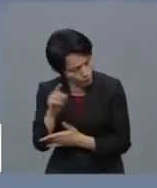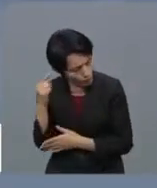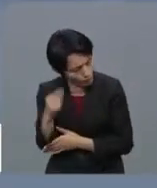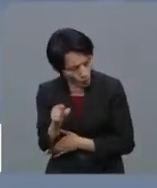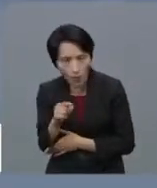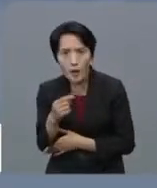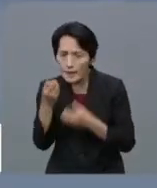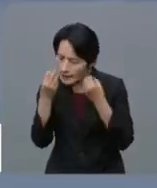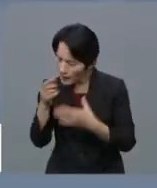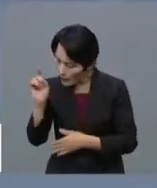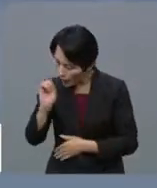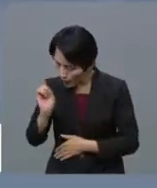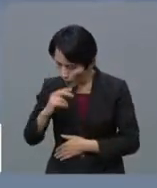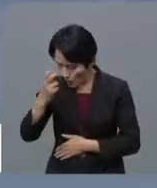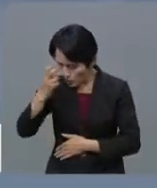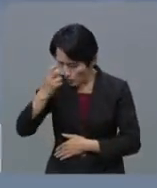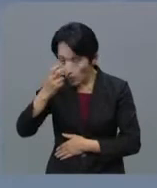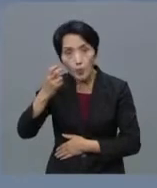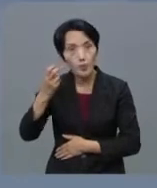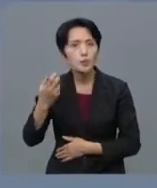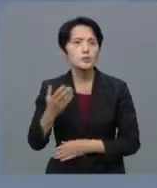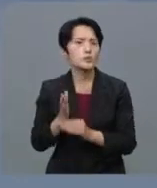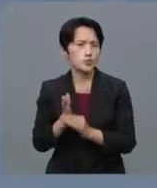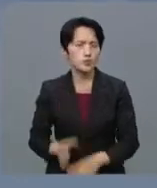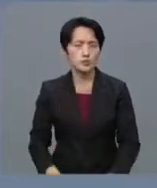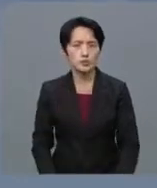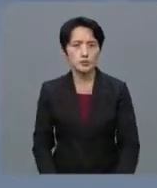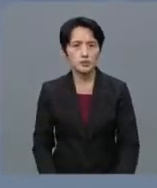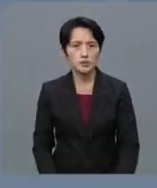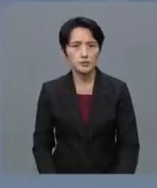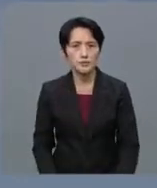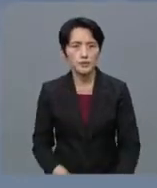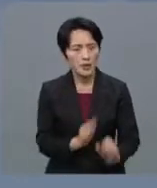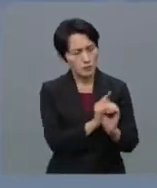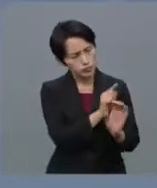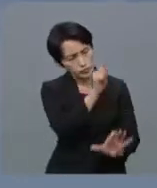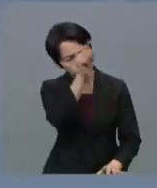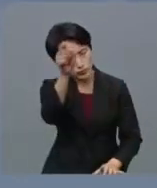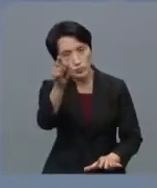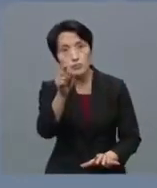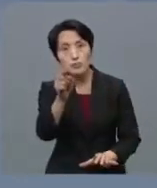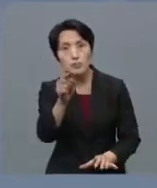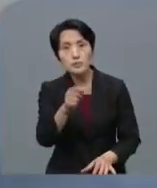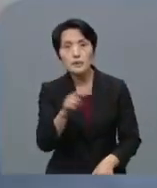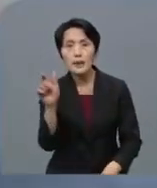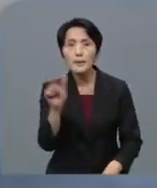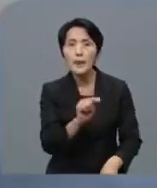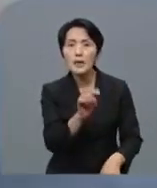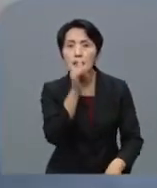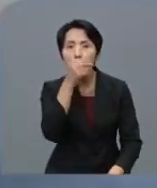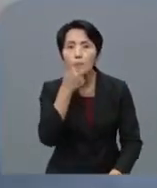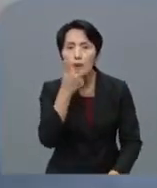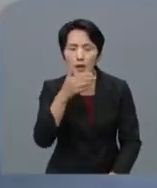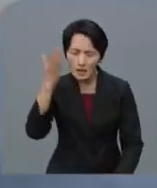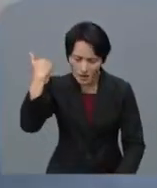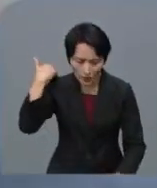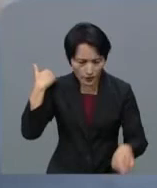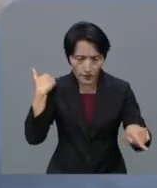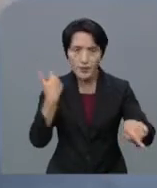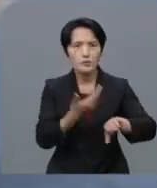работы двигателя а также ампулы с ракетным топливом примененным впервые разработка этой системы